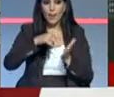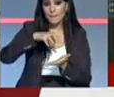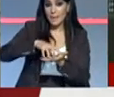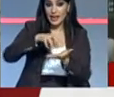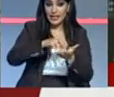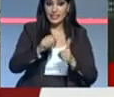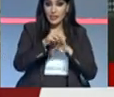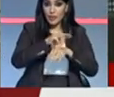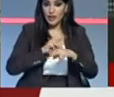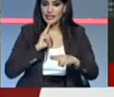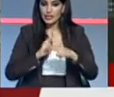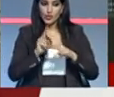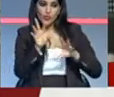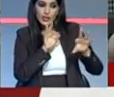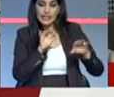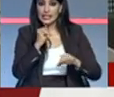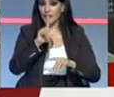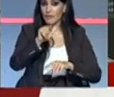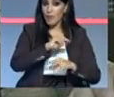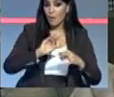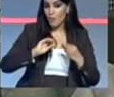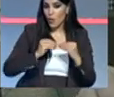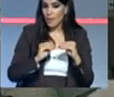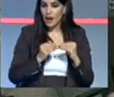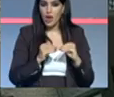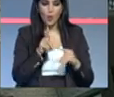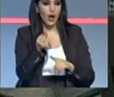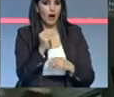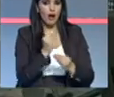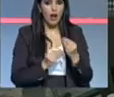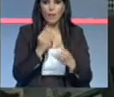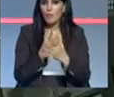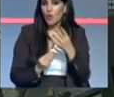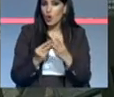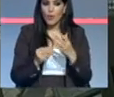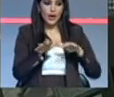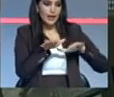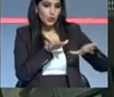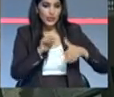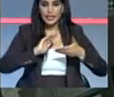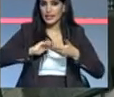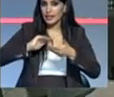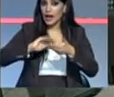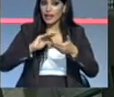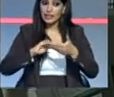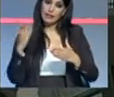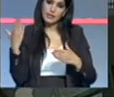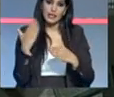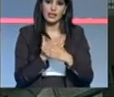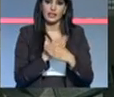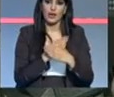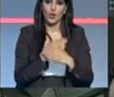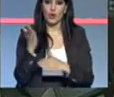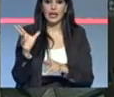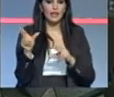ناخذوا عندهم شي مشاكل، عندهم شي نقص في بعض اللوجستيك، ثم كذلك